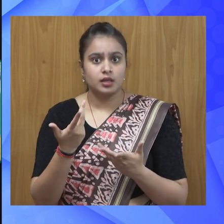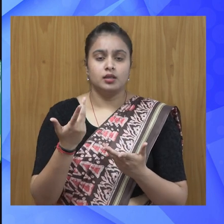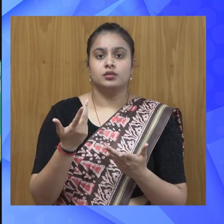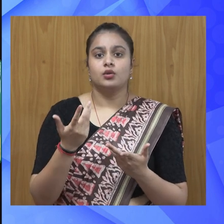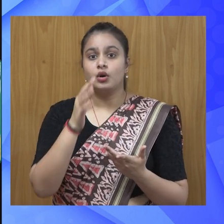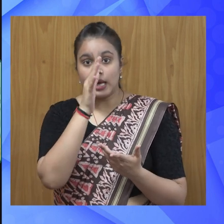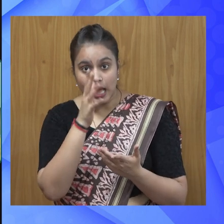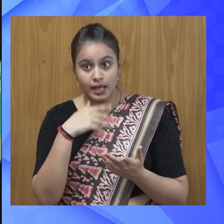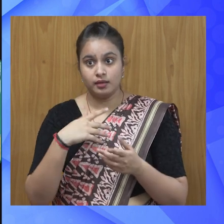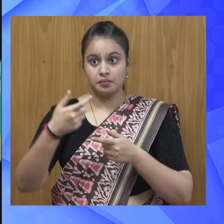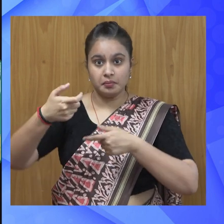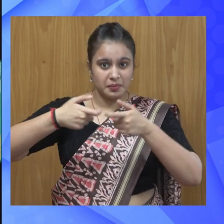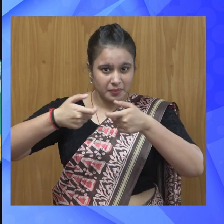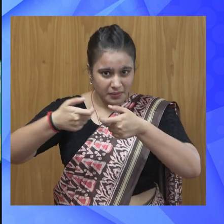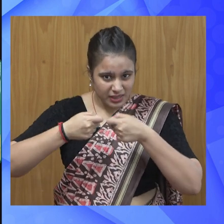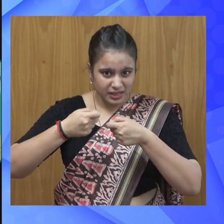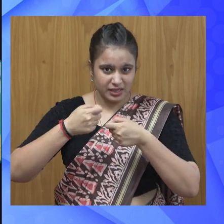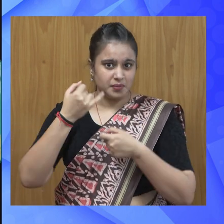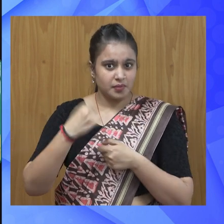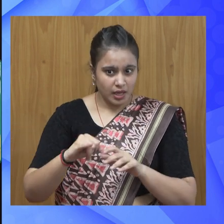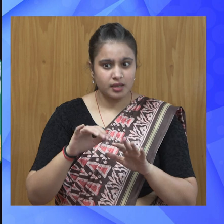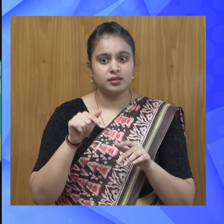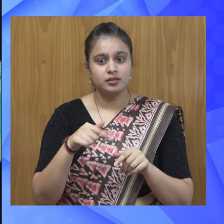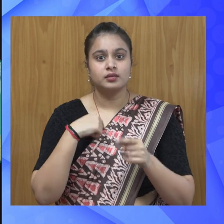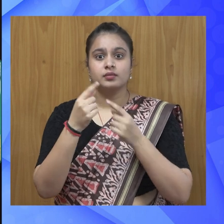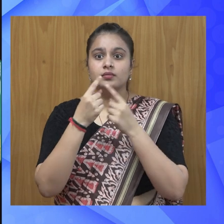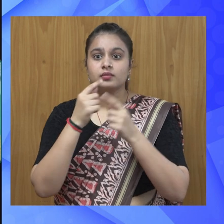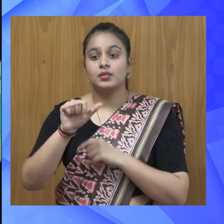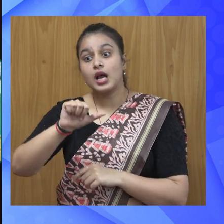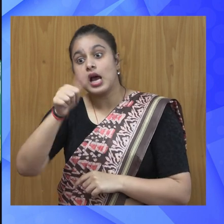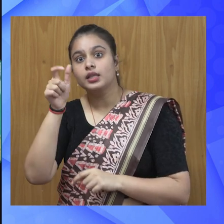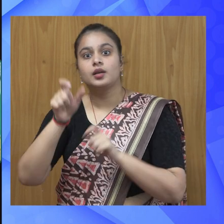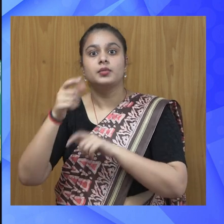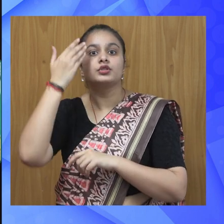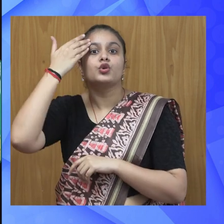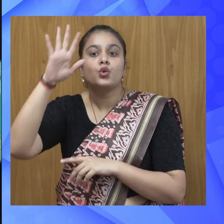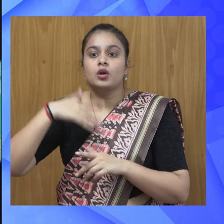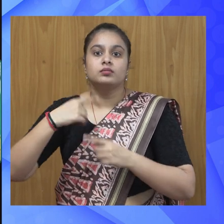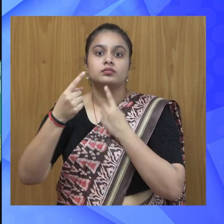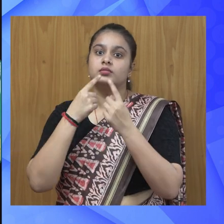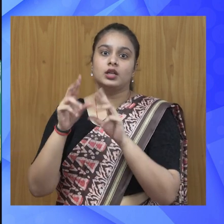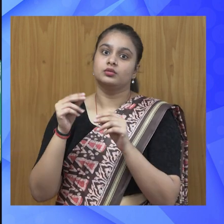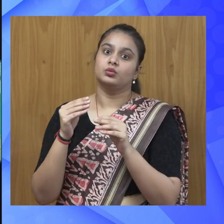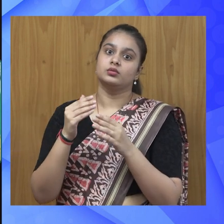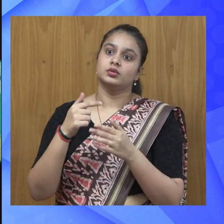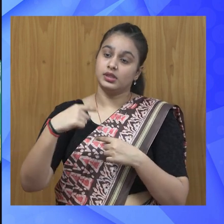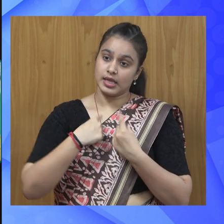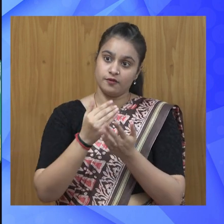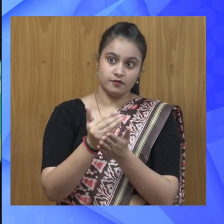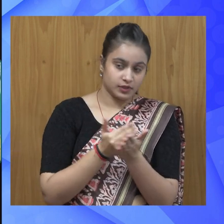आपको गलत मैसेजेस कर रहा है सबसे इम्पोर्टेंट डू नॉट टॉक टू एनी स्ट्रेंजर ठीक है कीप योरसेल्फ सेफ